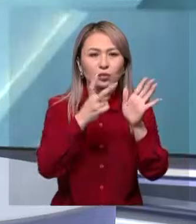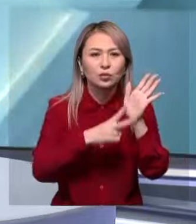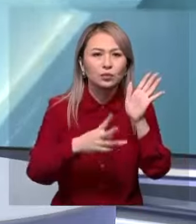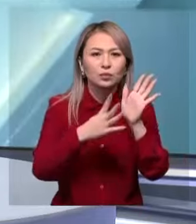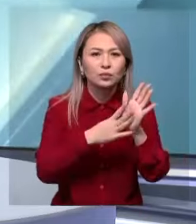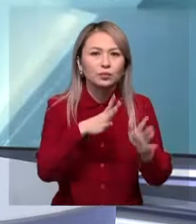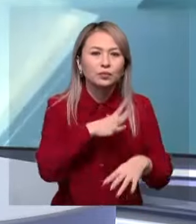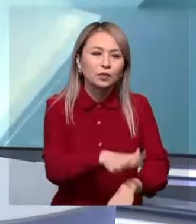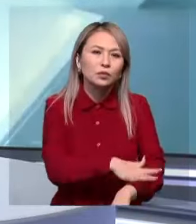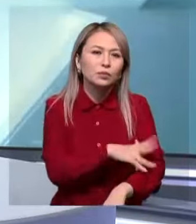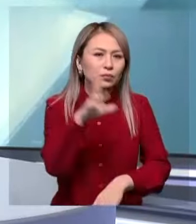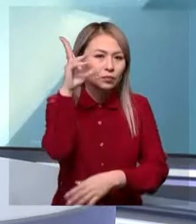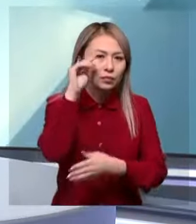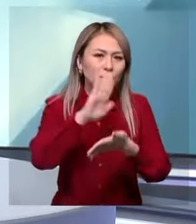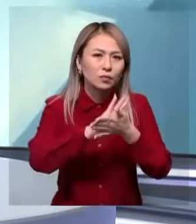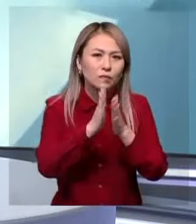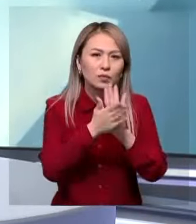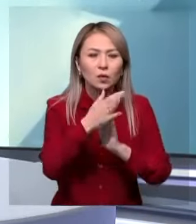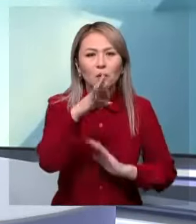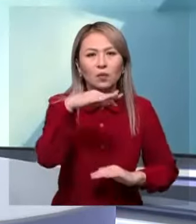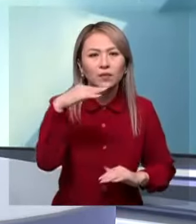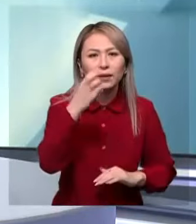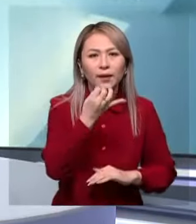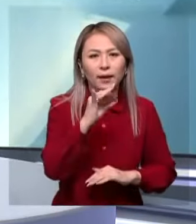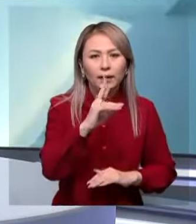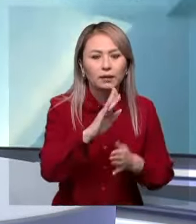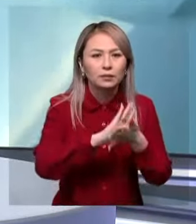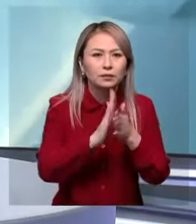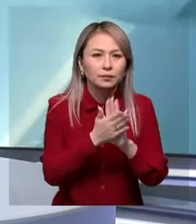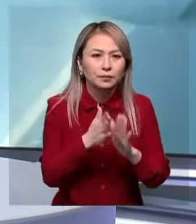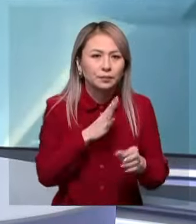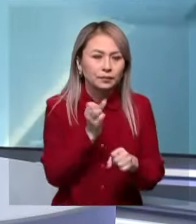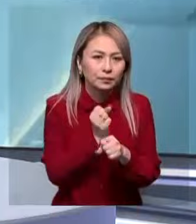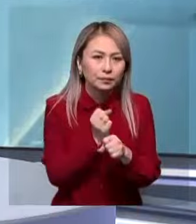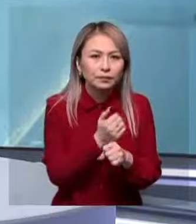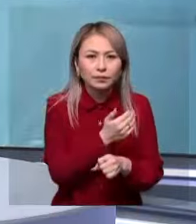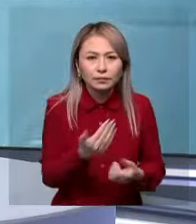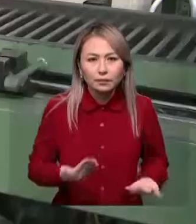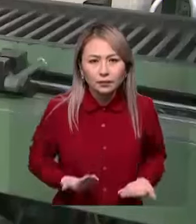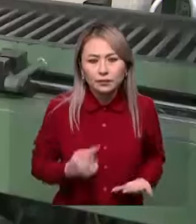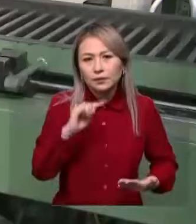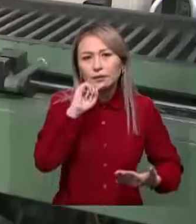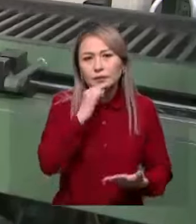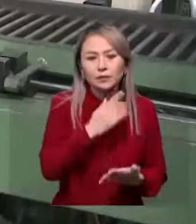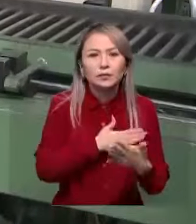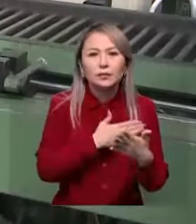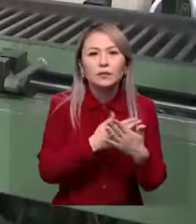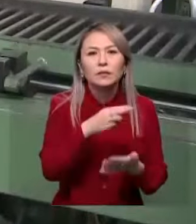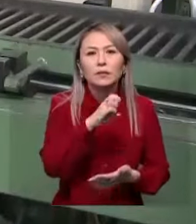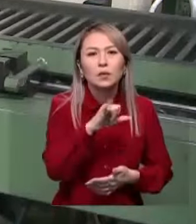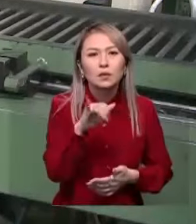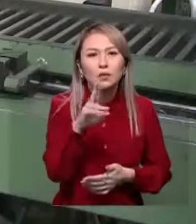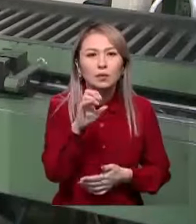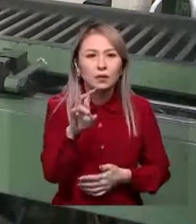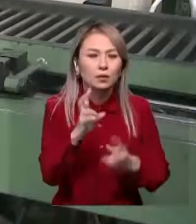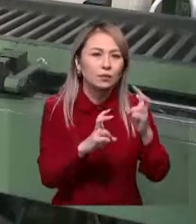өндірушілермен 179 ұзақ мерзімді шарт пен офте келісім шарт жасалды. Осының арқасында саланың экономикадағы үлесі